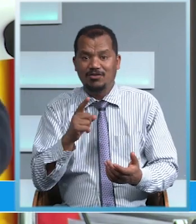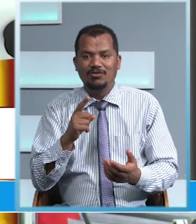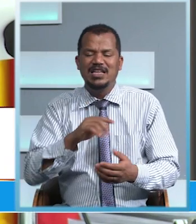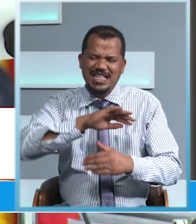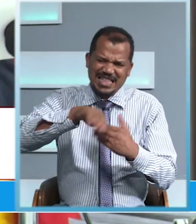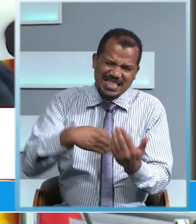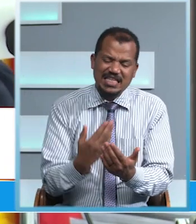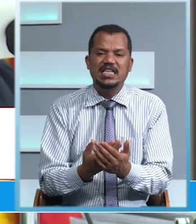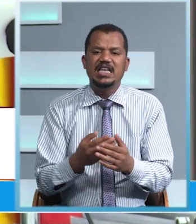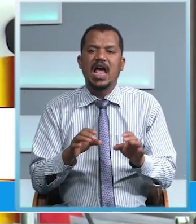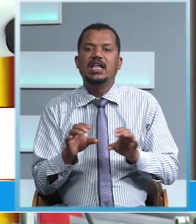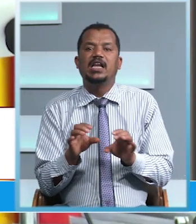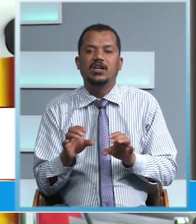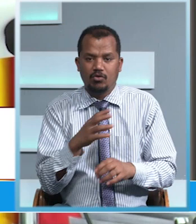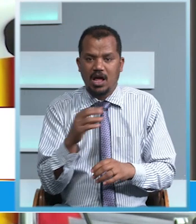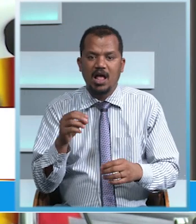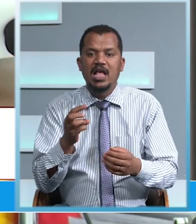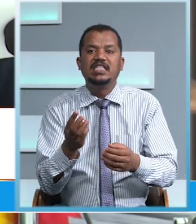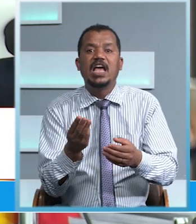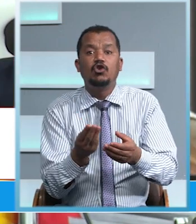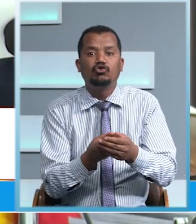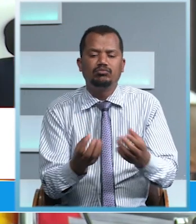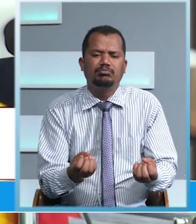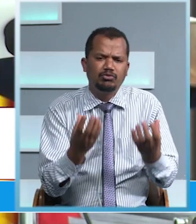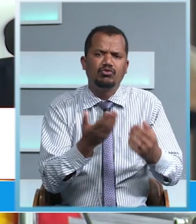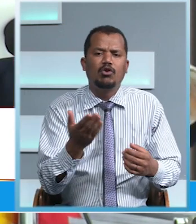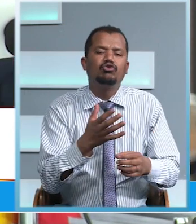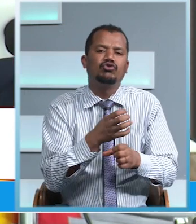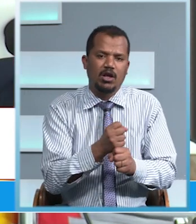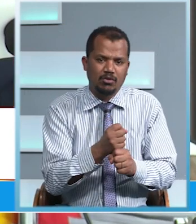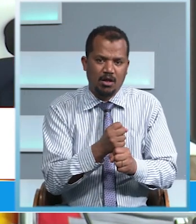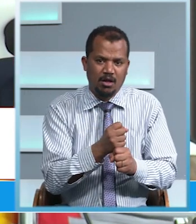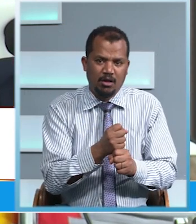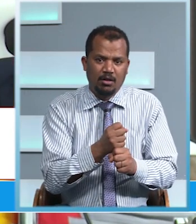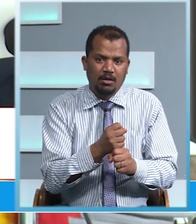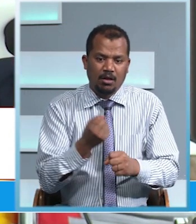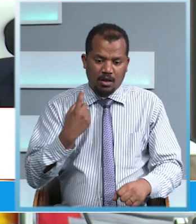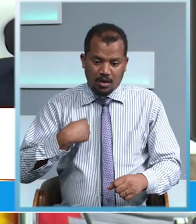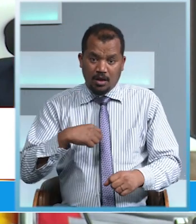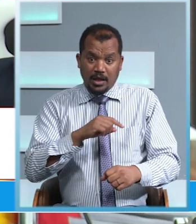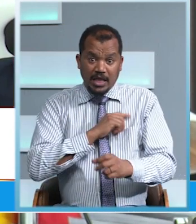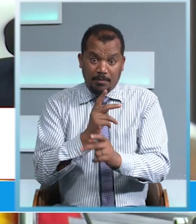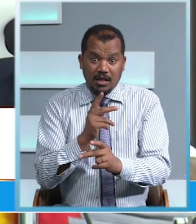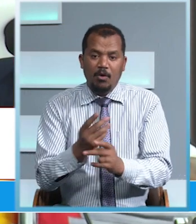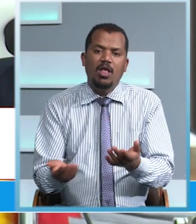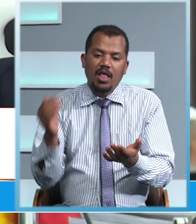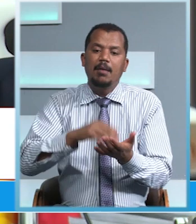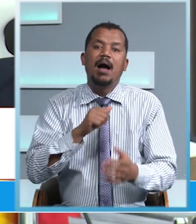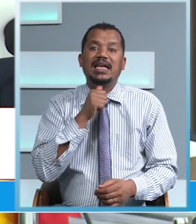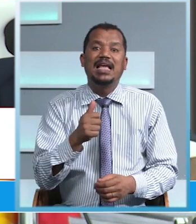ነው ጥቅል ያደረግነውና ሰነዶቹ ብዙ ነገሮችን የያዘ ነው። እንግዲህ ከኛ